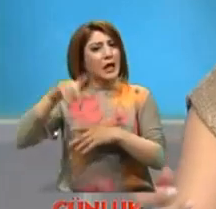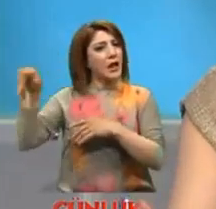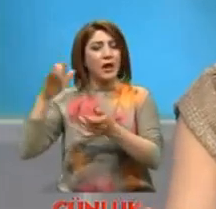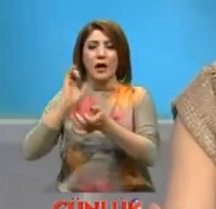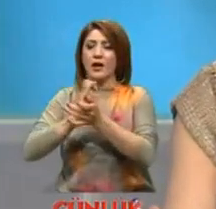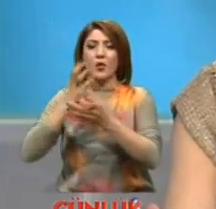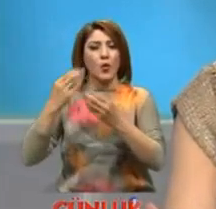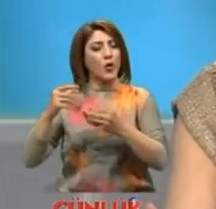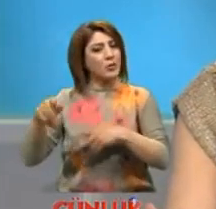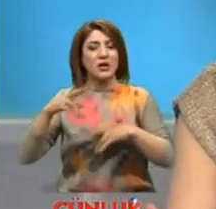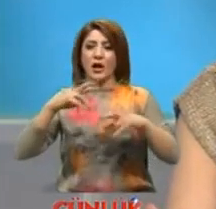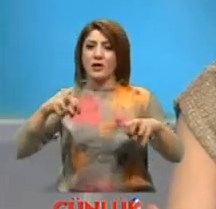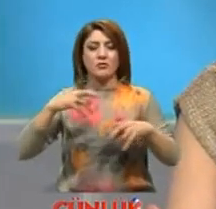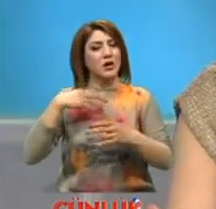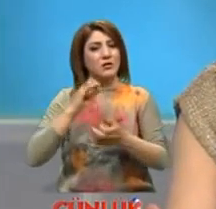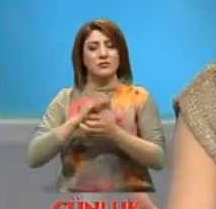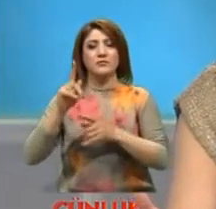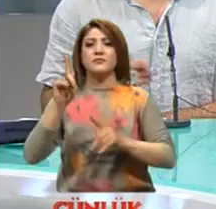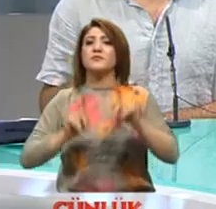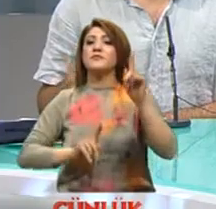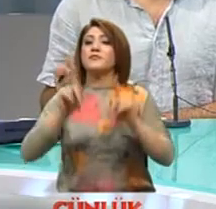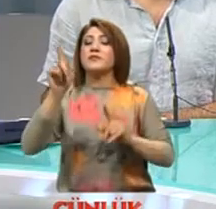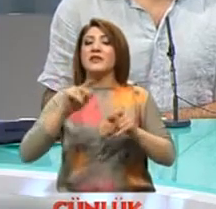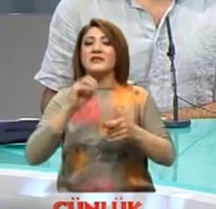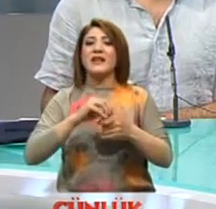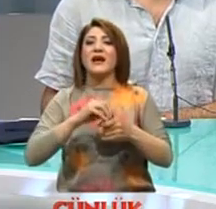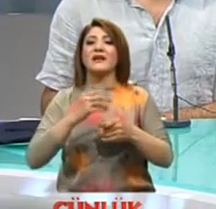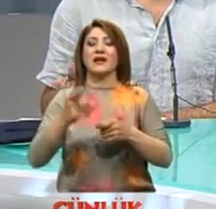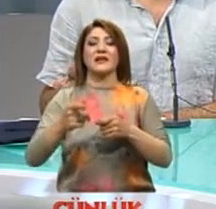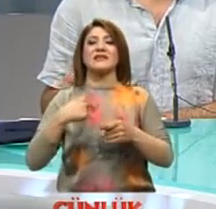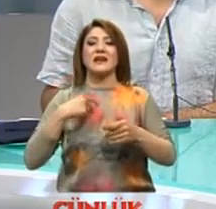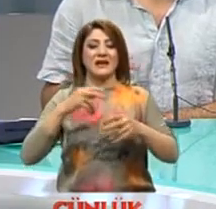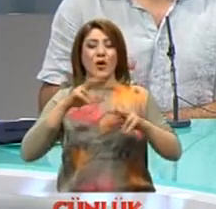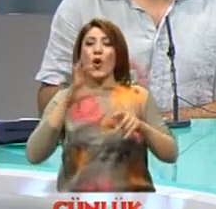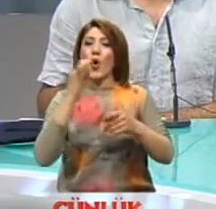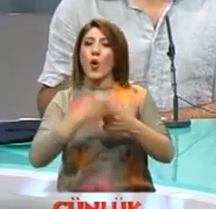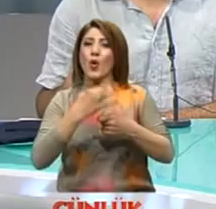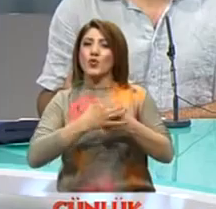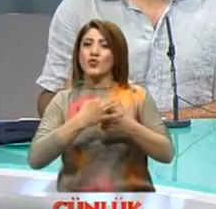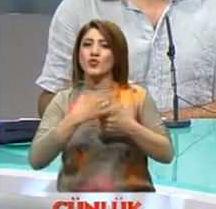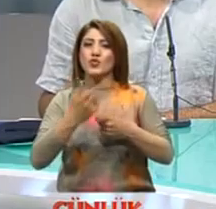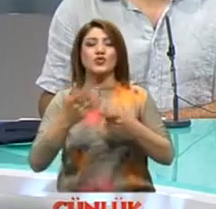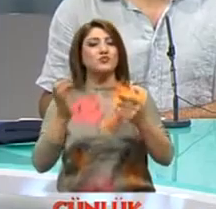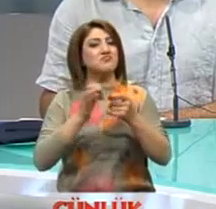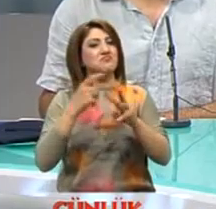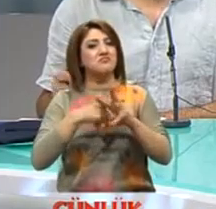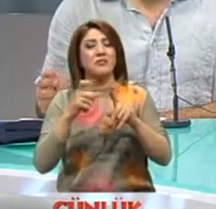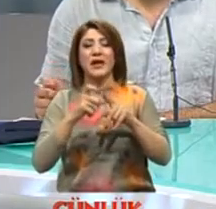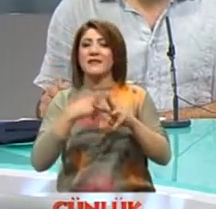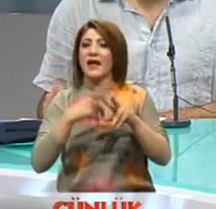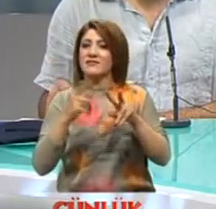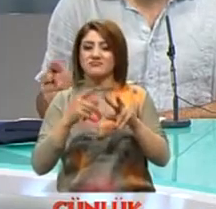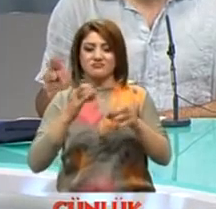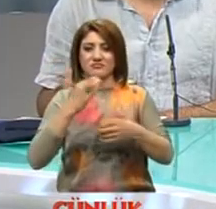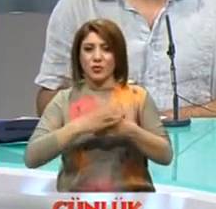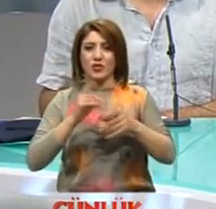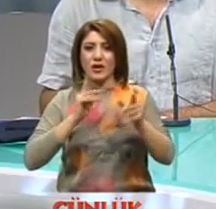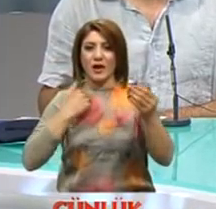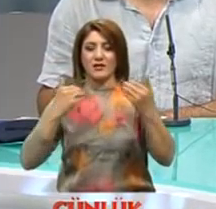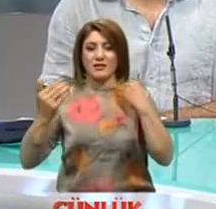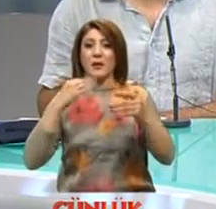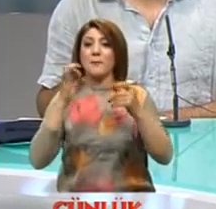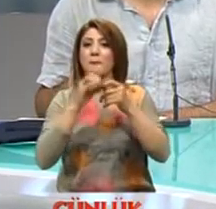çocuğumla ilgili bir araştırma yapalım. Zaten internete Bilişsel Bebek Araştırmaları Merkezi ODTÜ yazarlarsa ya da BEBEM yazarlarsa hani ulaşabilirler. Adresi